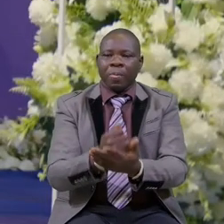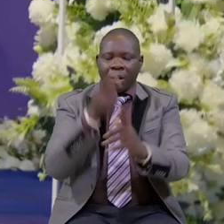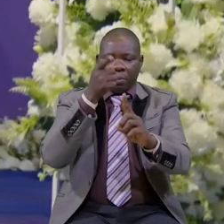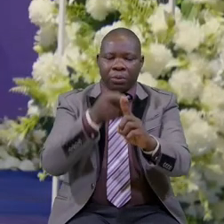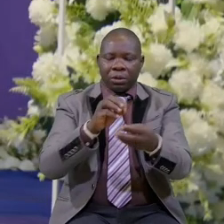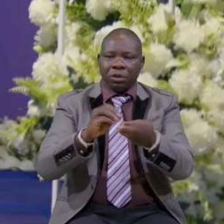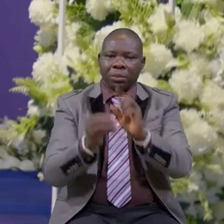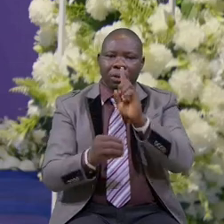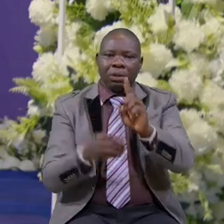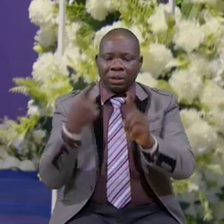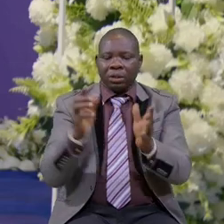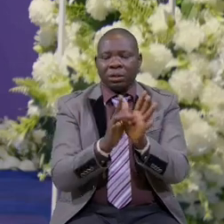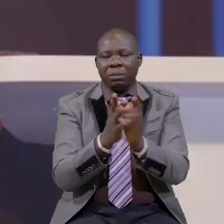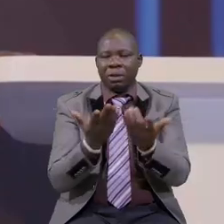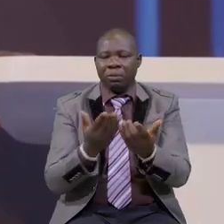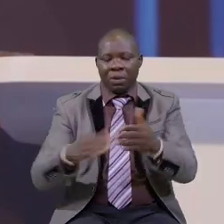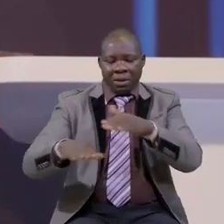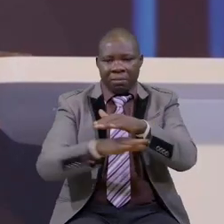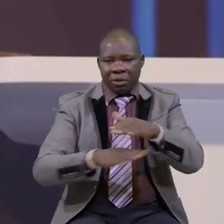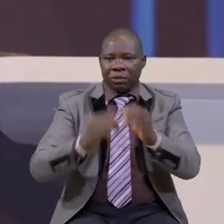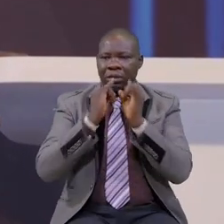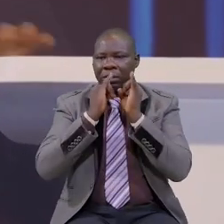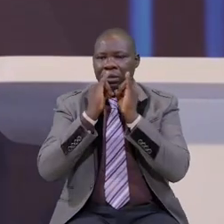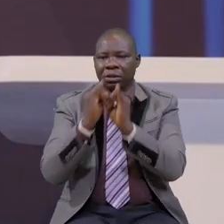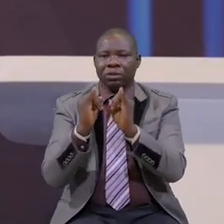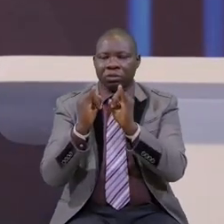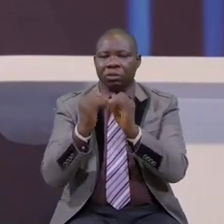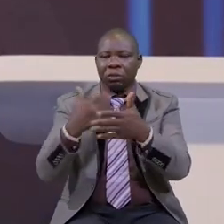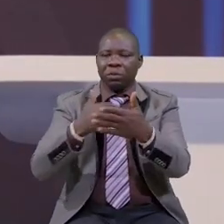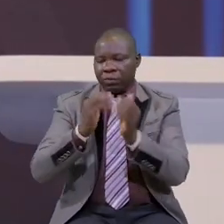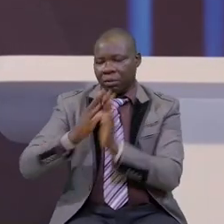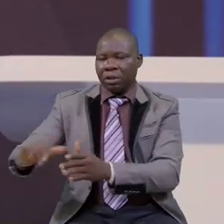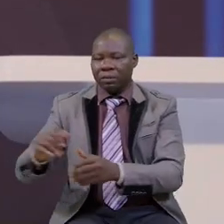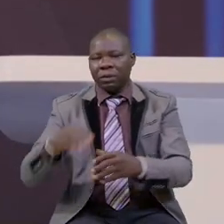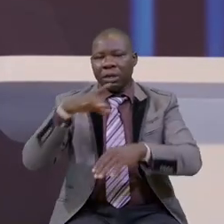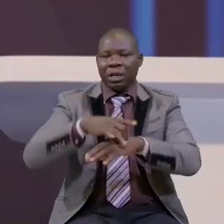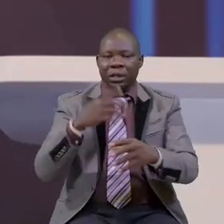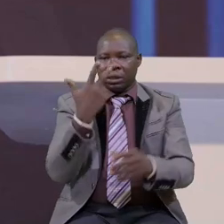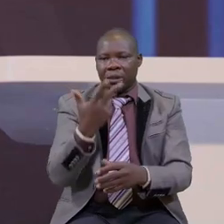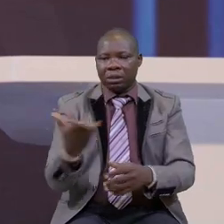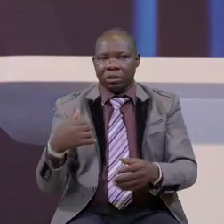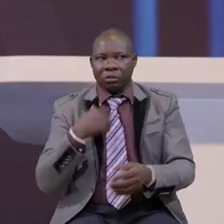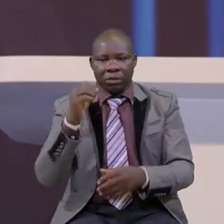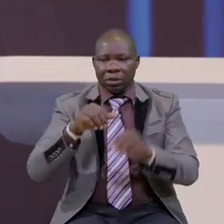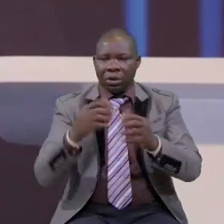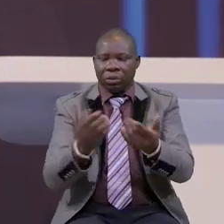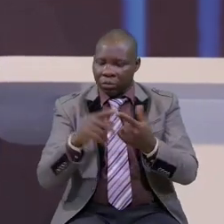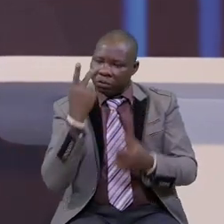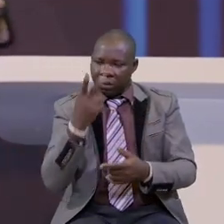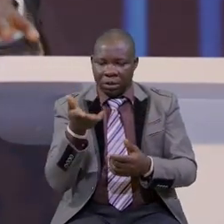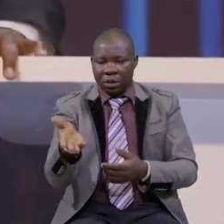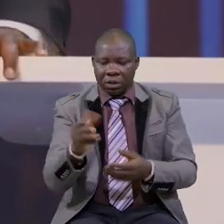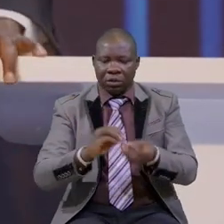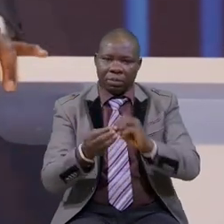Premier point, la Bible. Instruction de base avant de quitter la terre. Il y a trois choses que nous allons voir